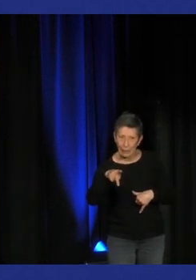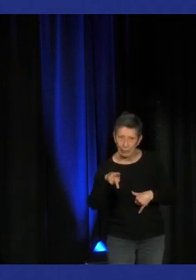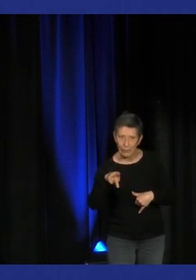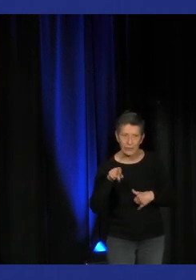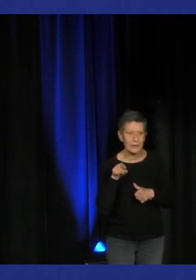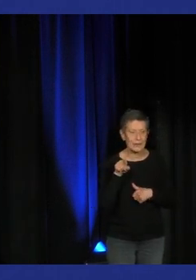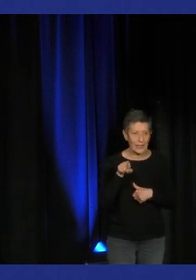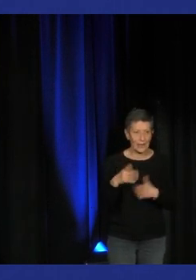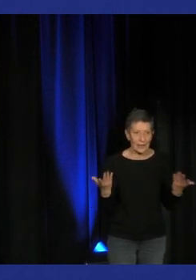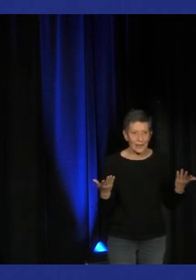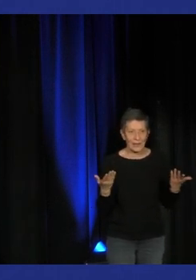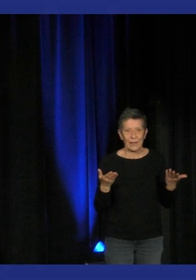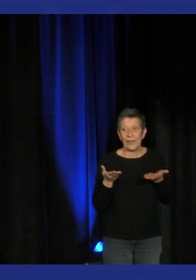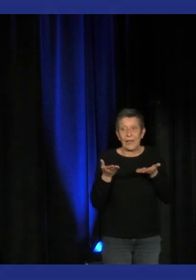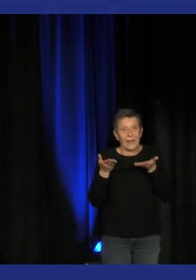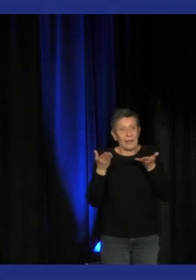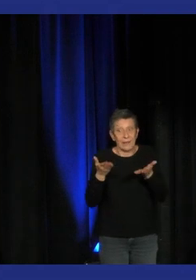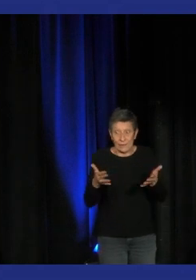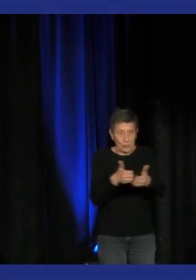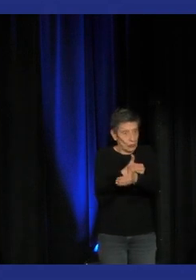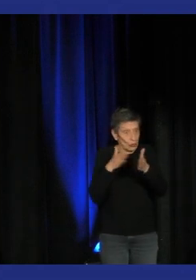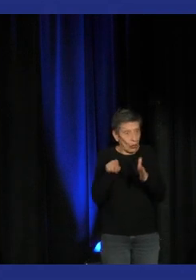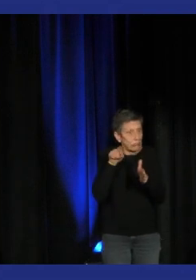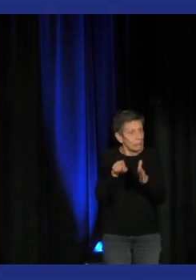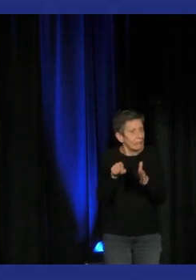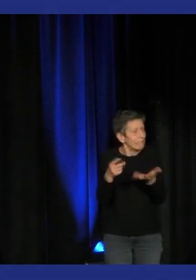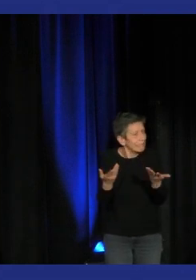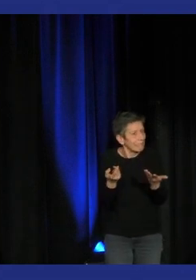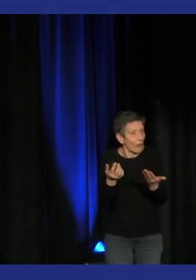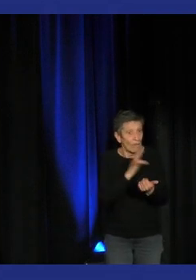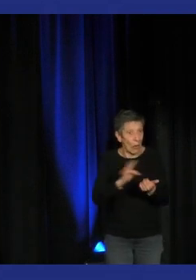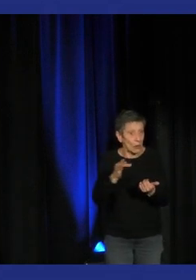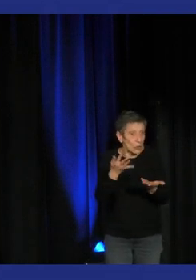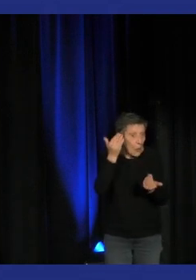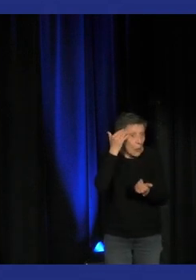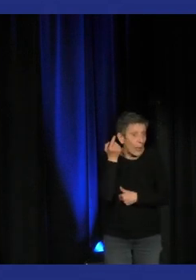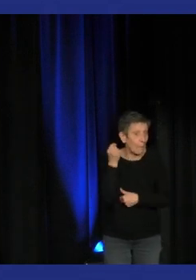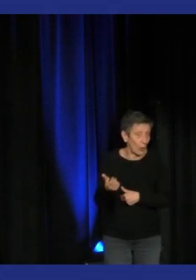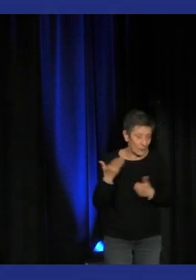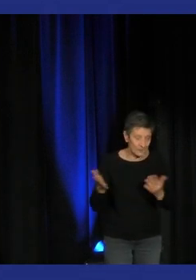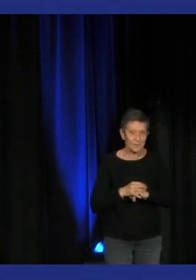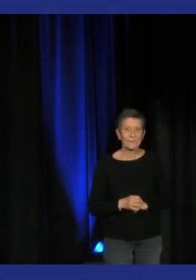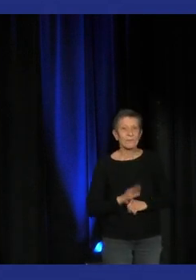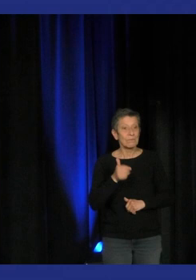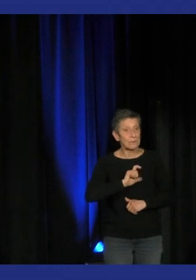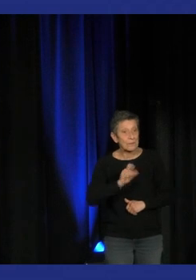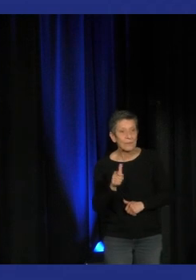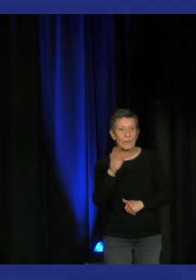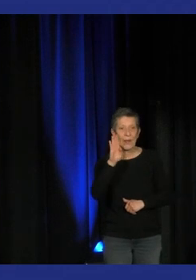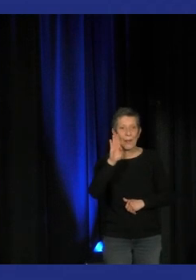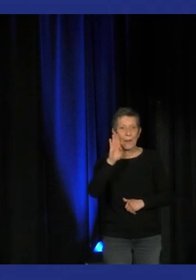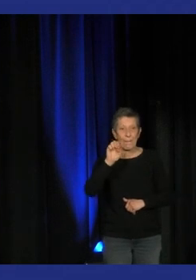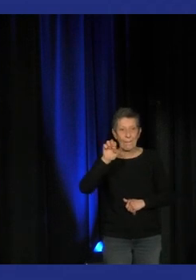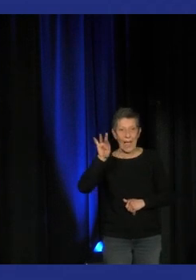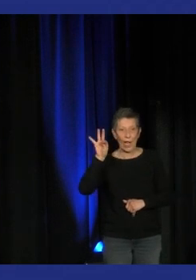notions clés de ce champ assez peu connu en France. Et puis ensuite, on aura le plaisir d'écouter Bertrand Quentin, qui